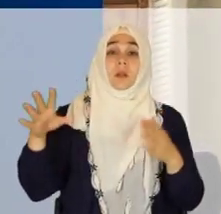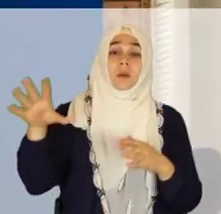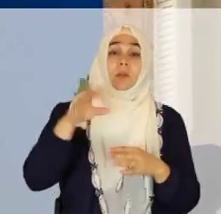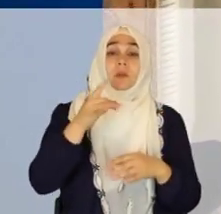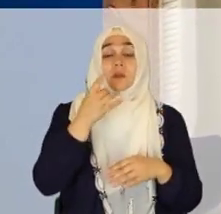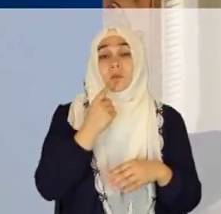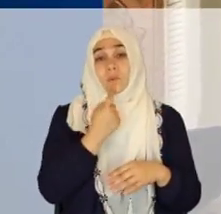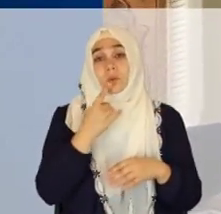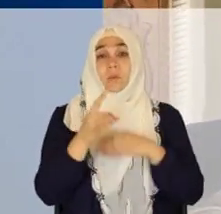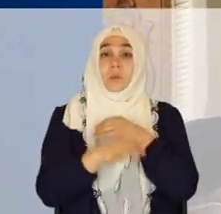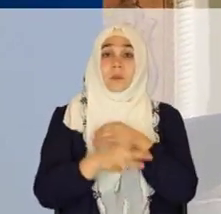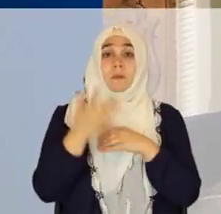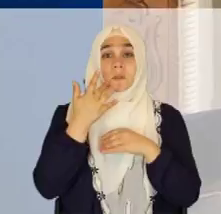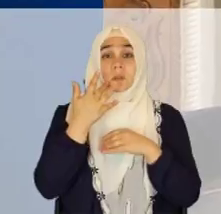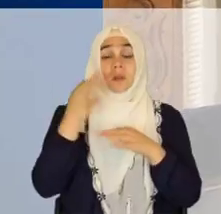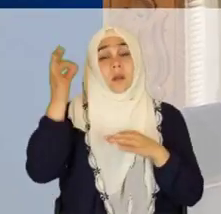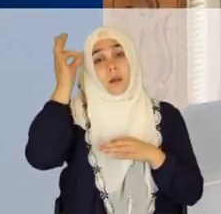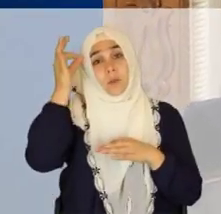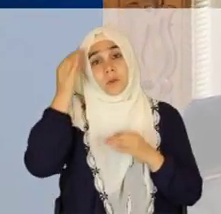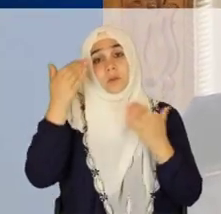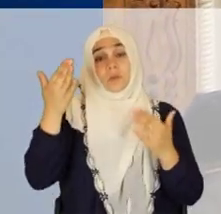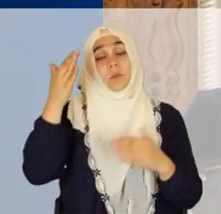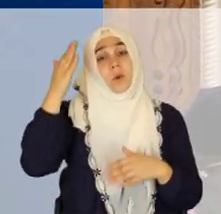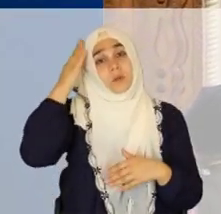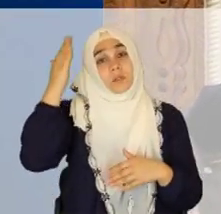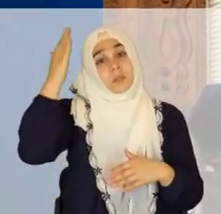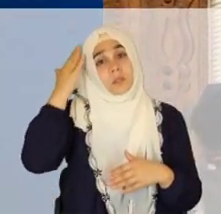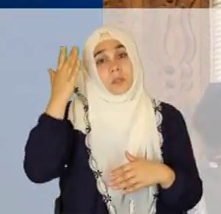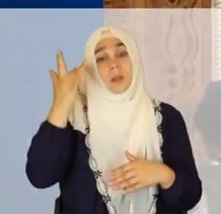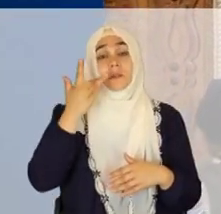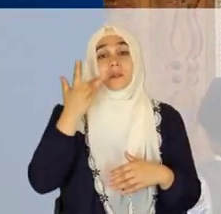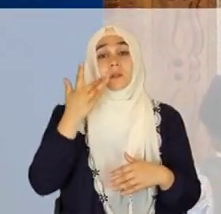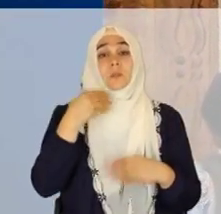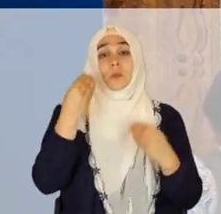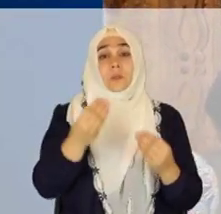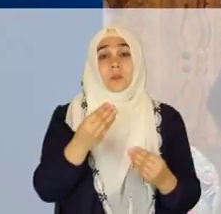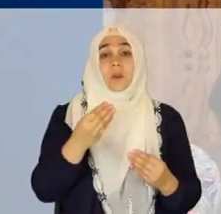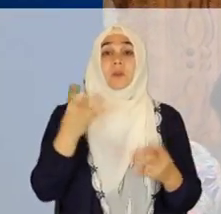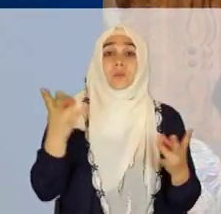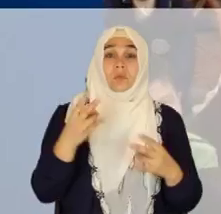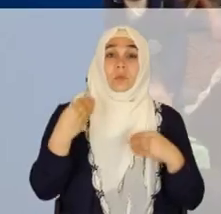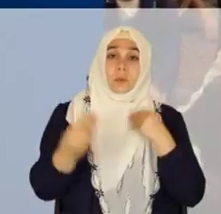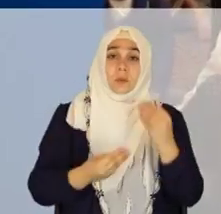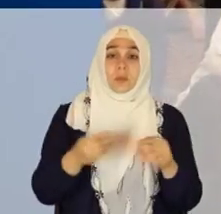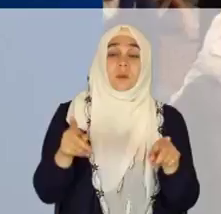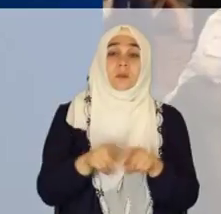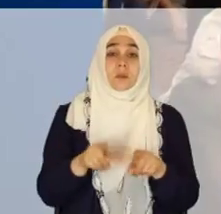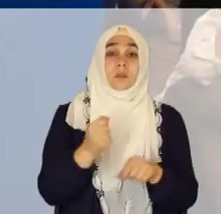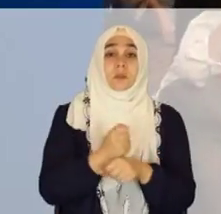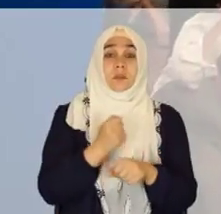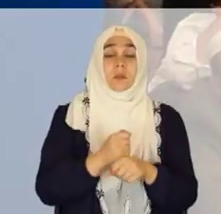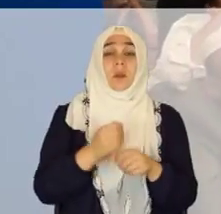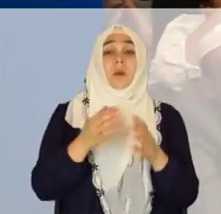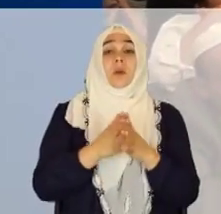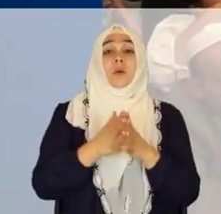beva bechoralardan xabar oladigan, ularni boshini silaydigan, ehtiyojini qondiradigan ishlarni qilib, ko'p-ko'p